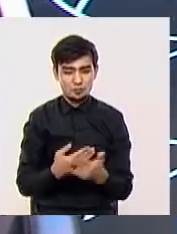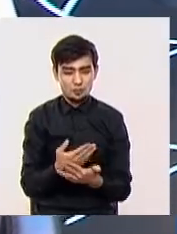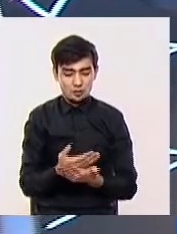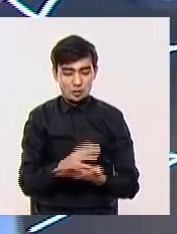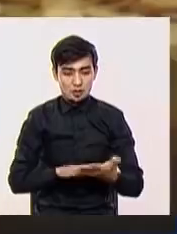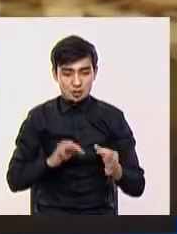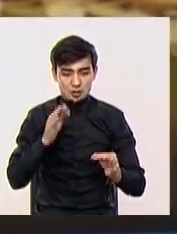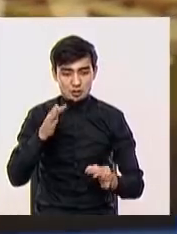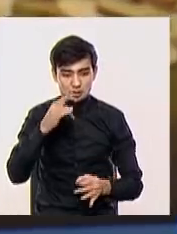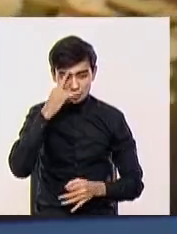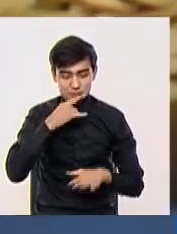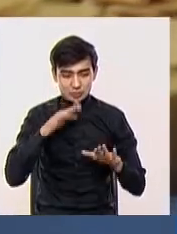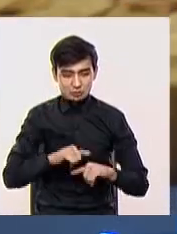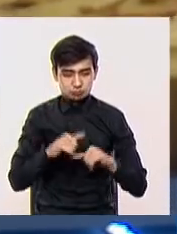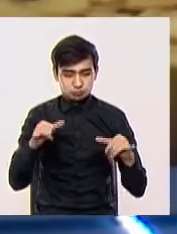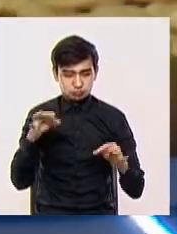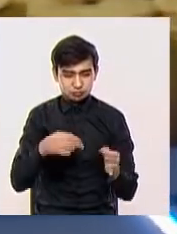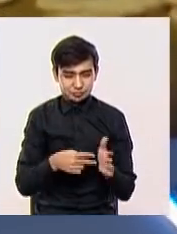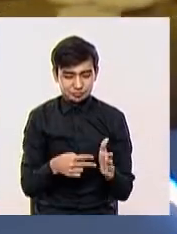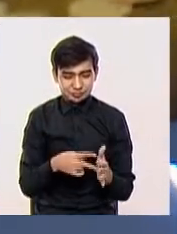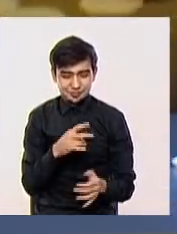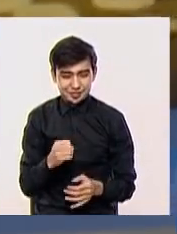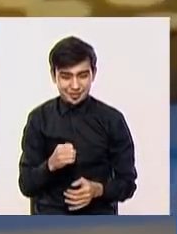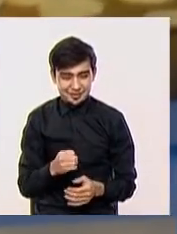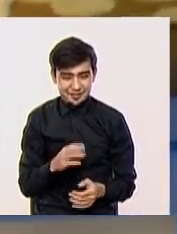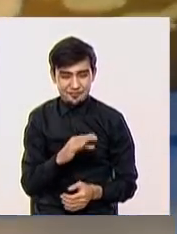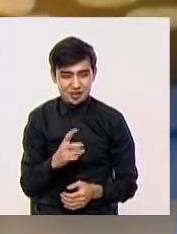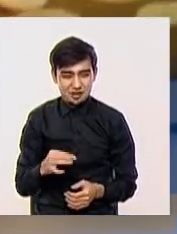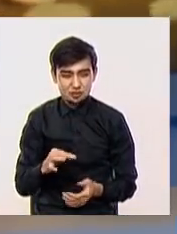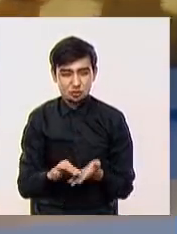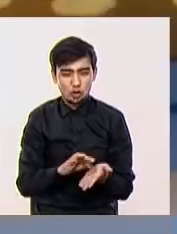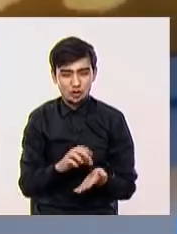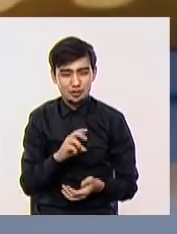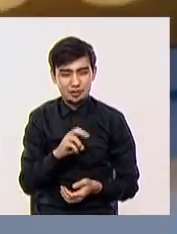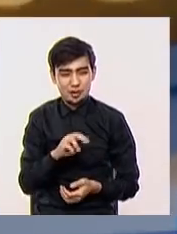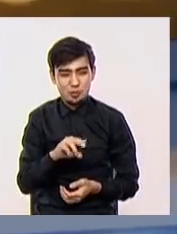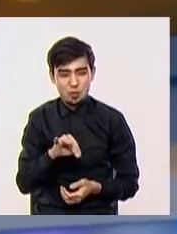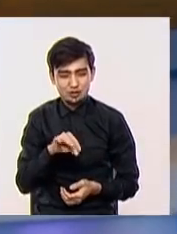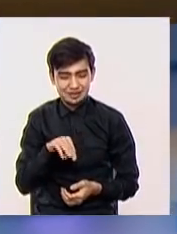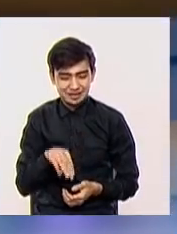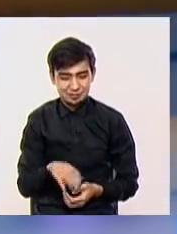мы продолжаем. В Казахстане увеличили ставки по несрочным депозитам до